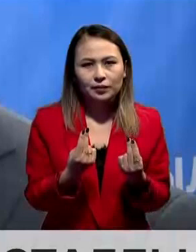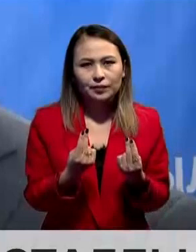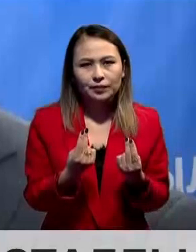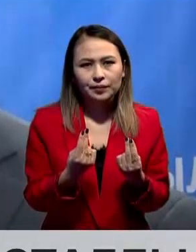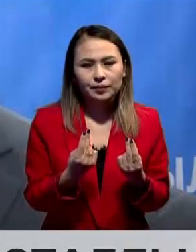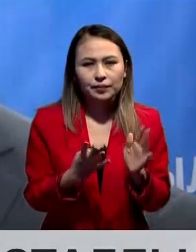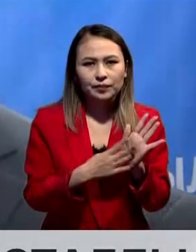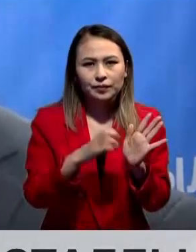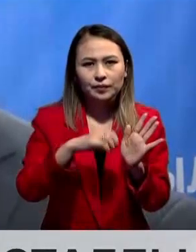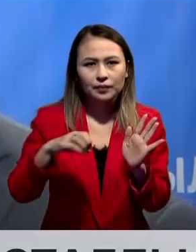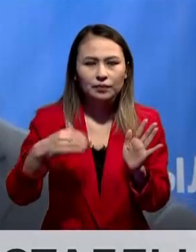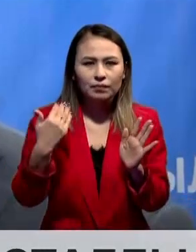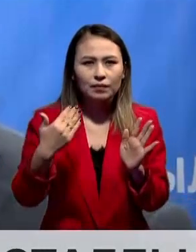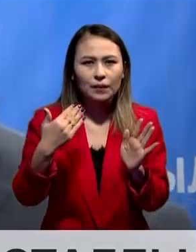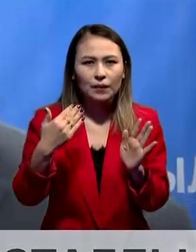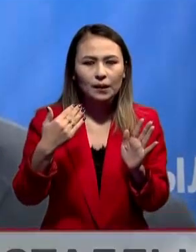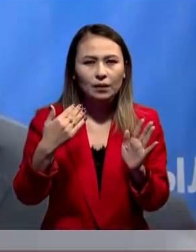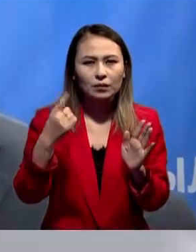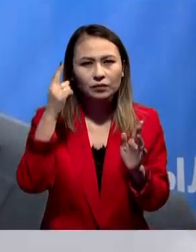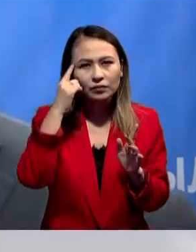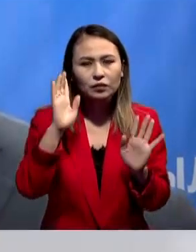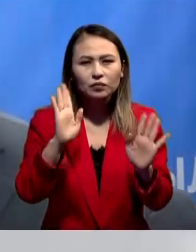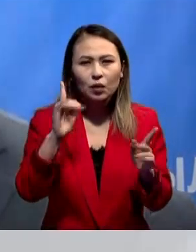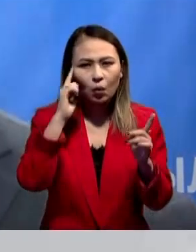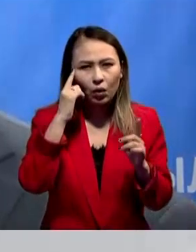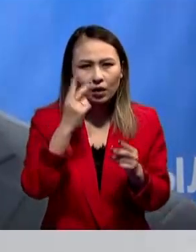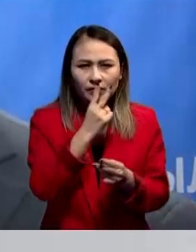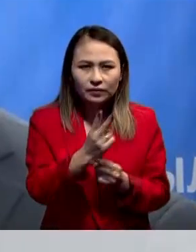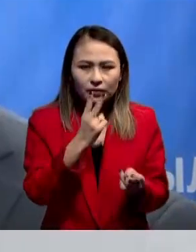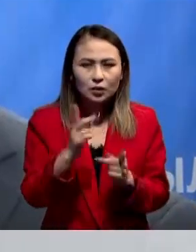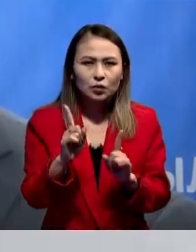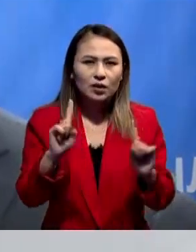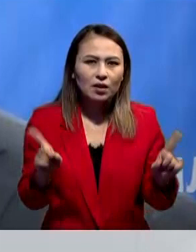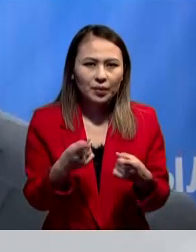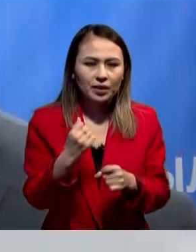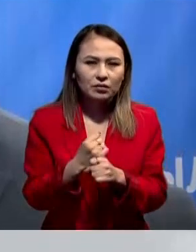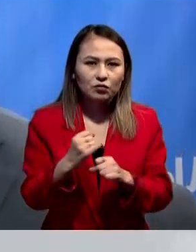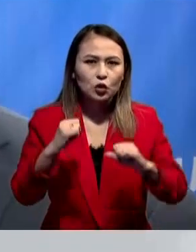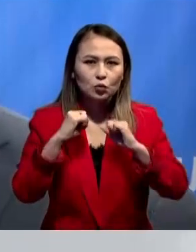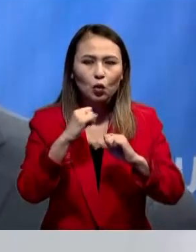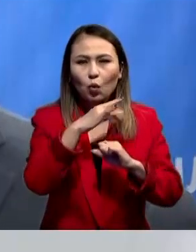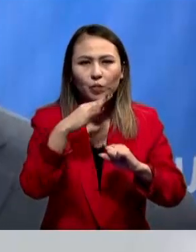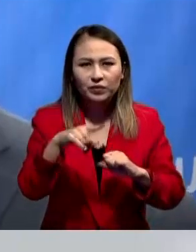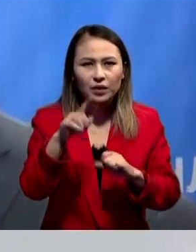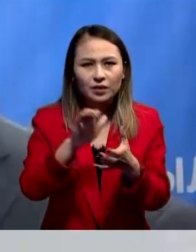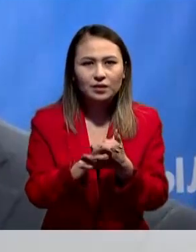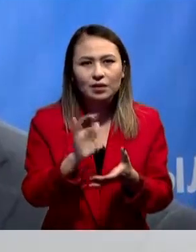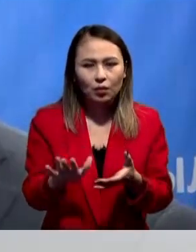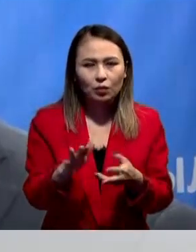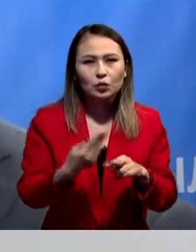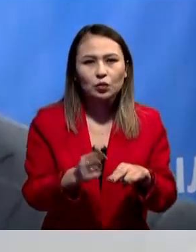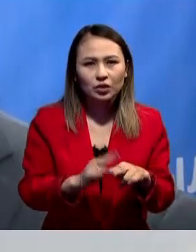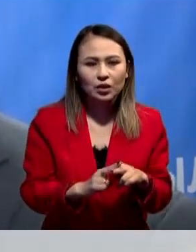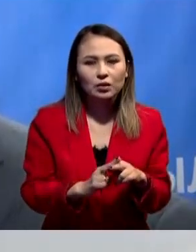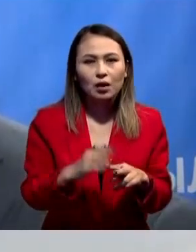бірі. Тоғызқұмалақ зияткерлік спорт түрі, оны тек қана ойланып, оймен дамытатын спорт түрі болғандықтан көбісі оны танымай жатады, білмей жатады.